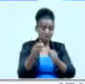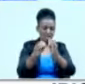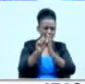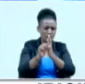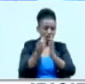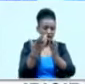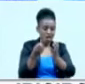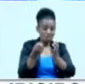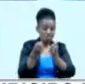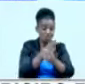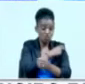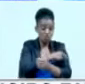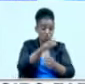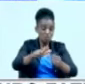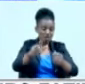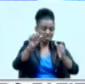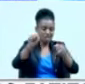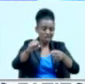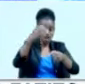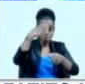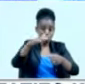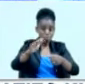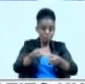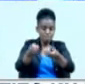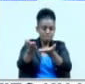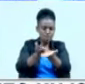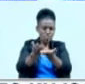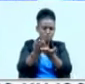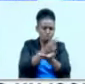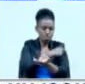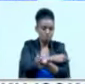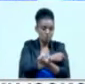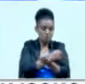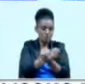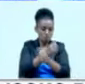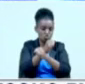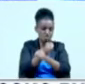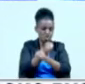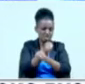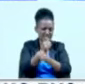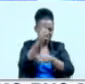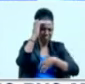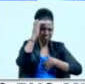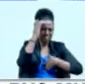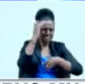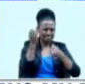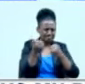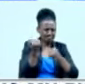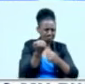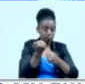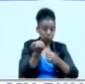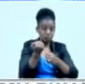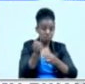kagari kazaba gafite ivuriro ry'ibanze kugira ngo abaturage begerezwe serivisi z'ubuvuzi zibarinde kurembera mu ngo. Ministeri